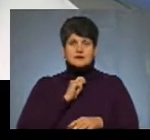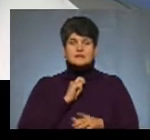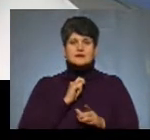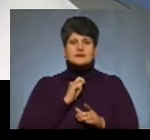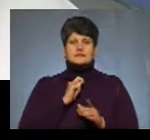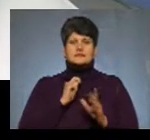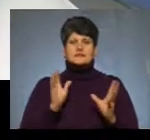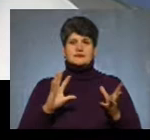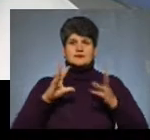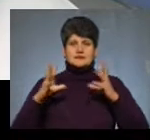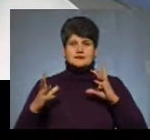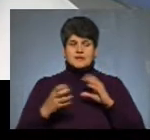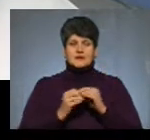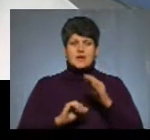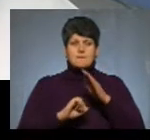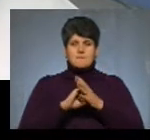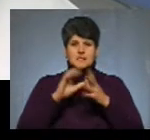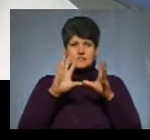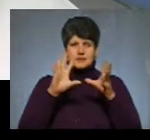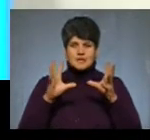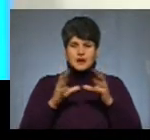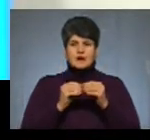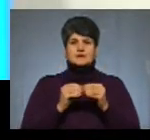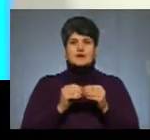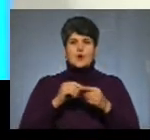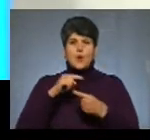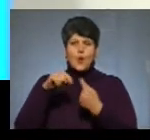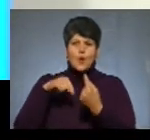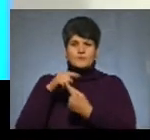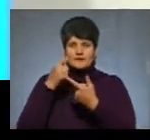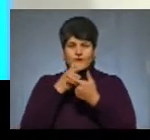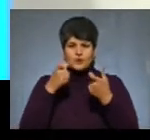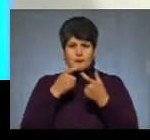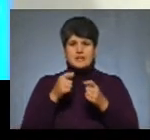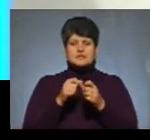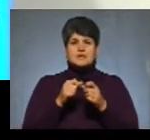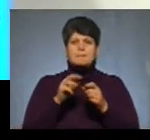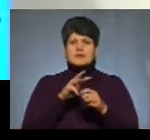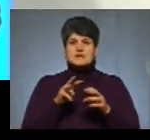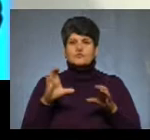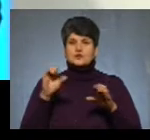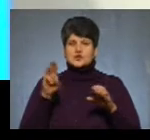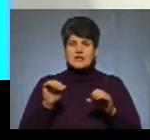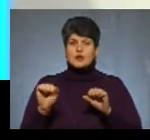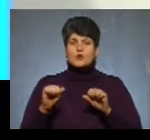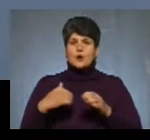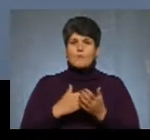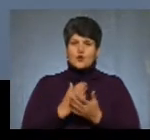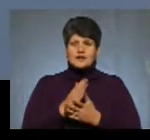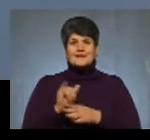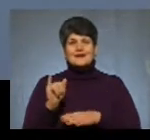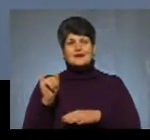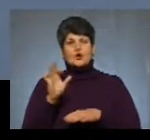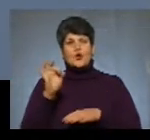баз даних, відповідний обмін інформацією між місцевими управліннями та Міністерством соціальної політики та Ощадбанком, тому що